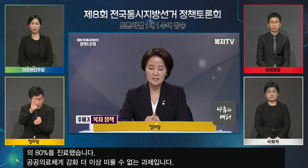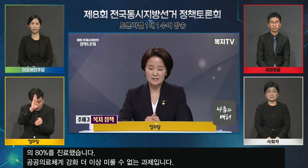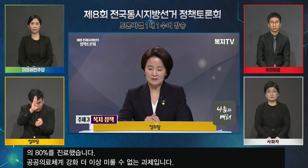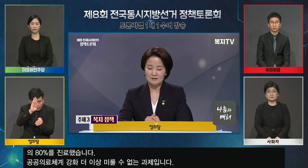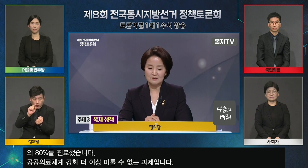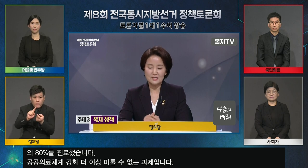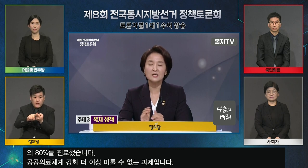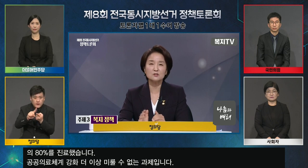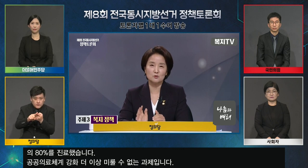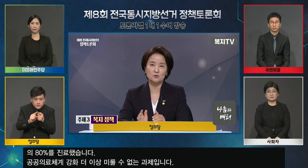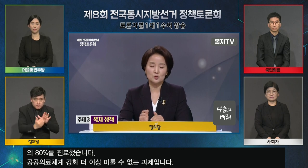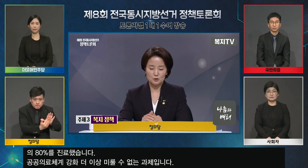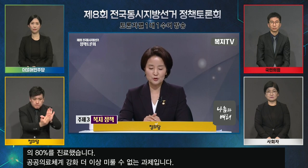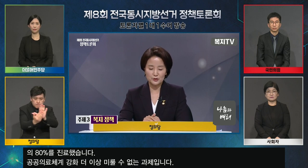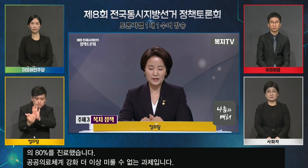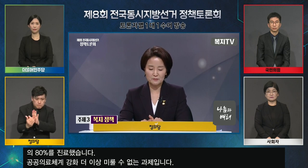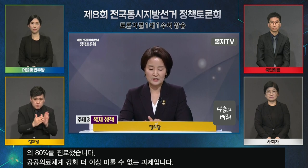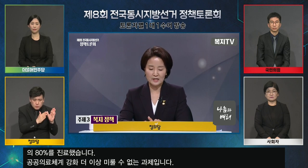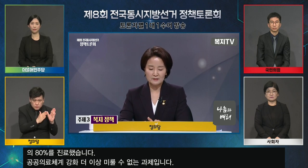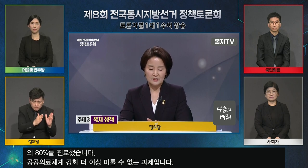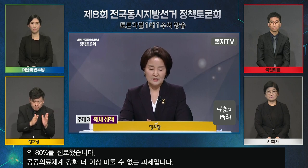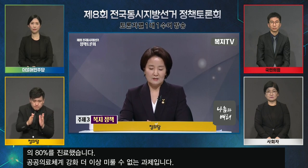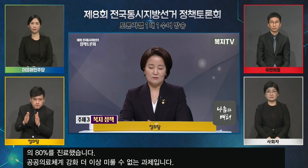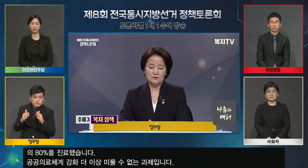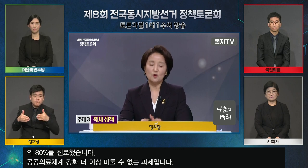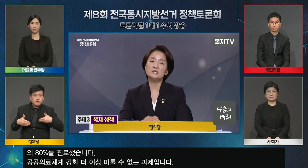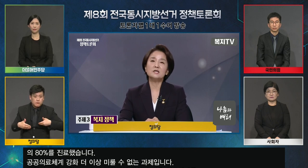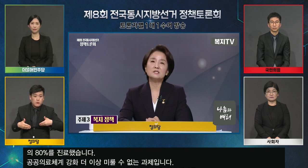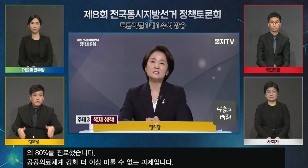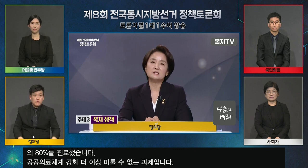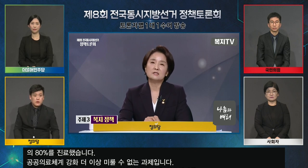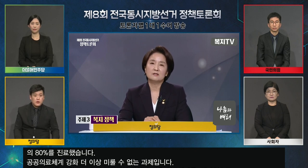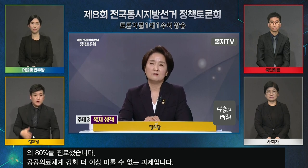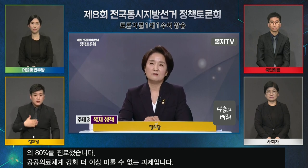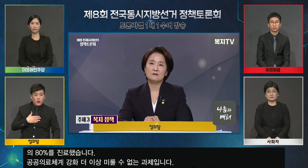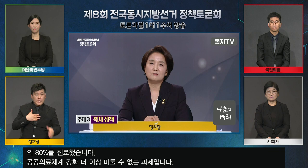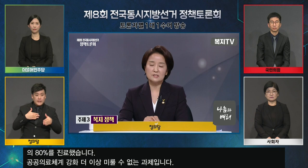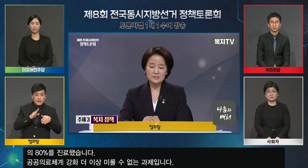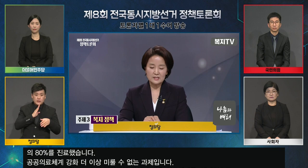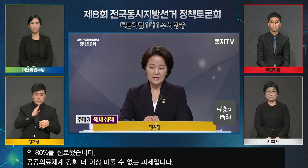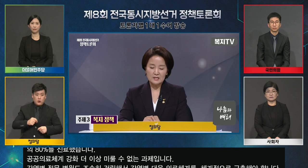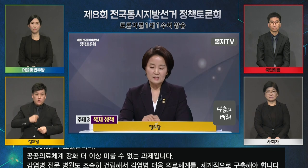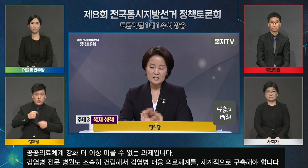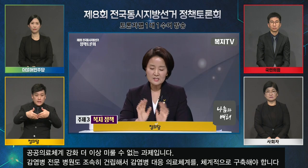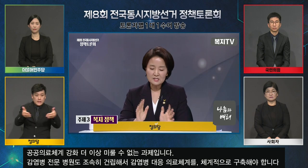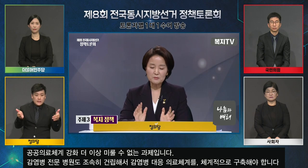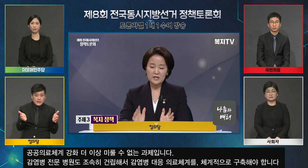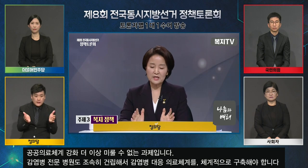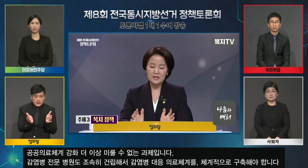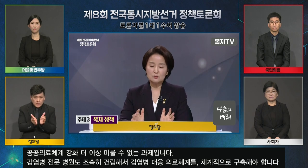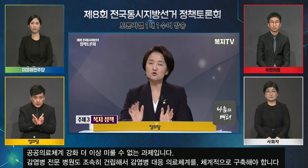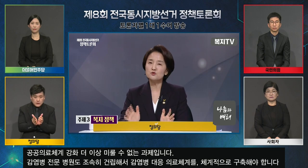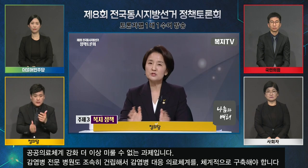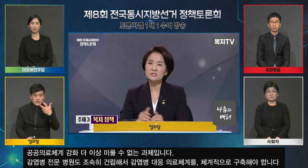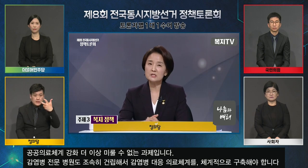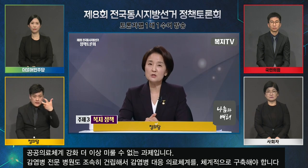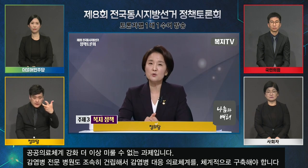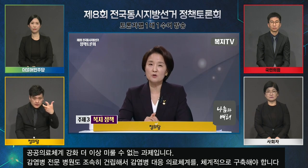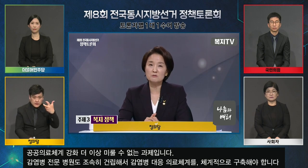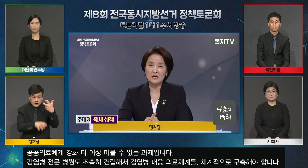체계를 체계적으로 구축해야 합니다. 정의당은 실제 70개의